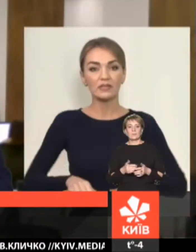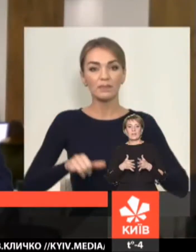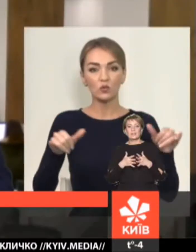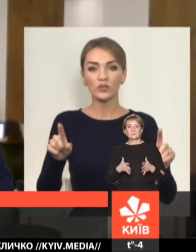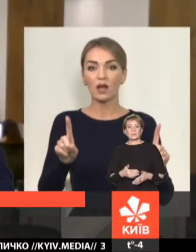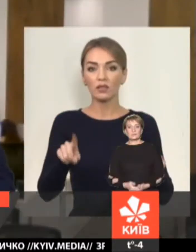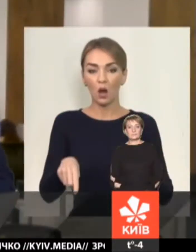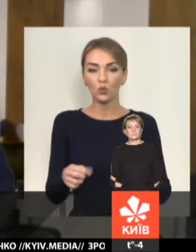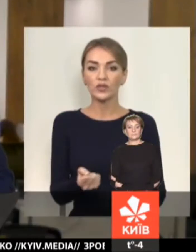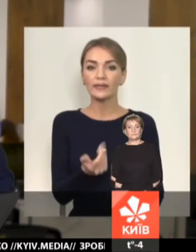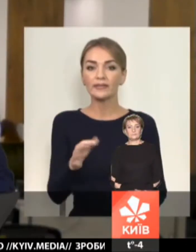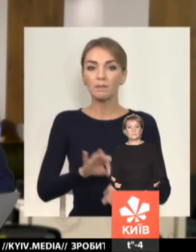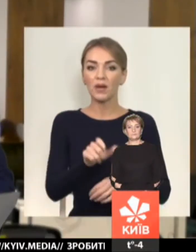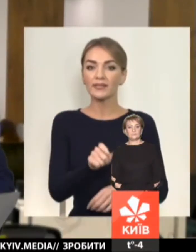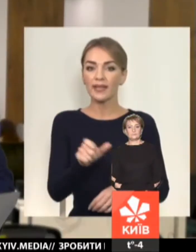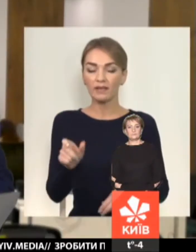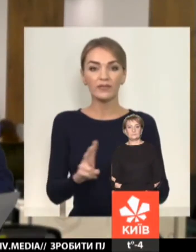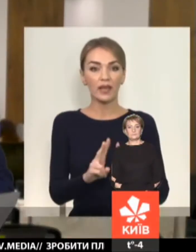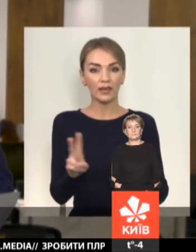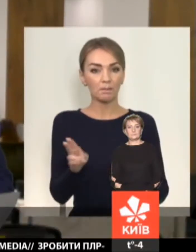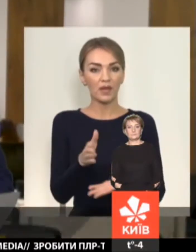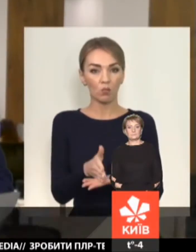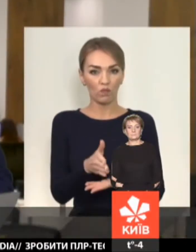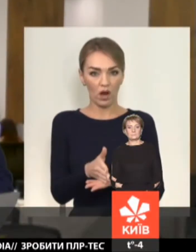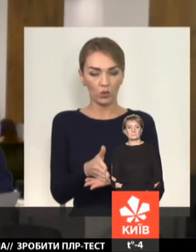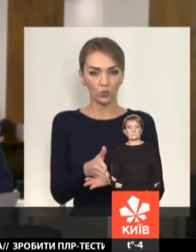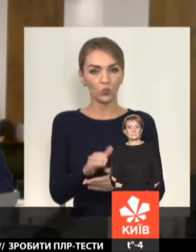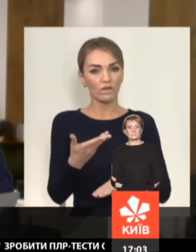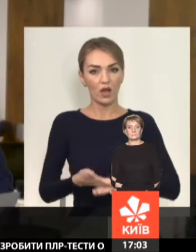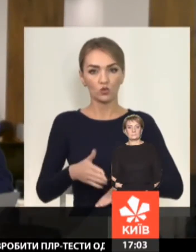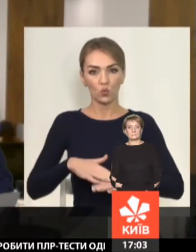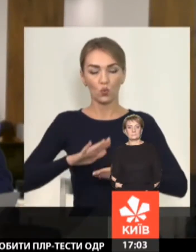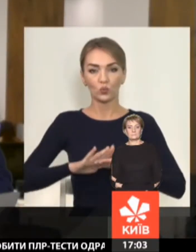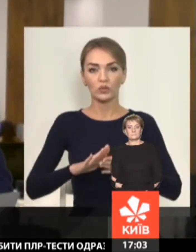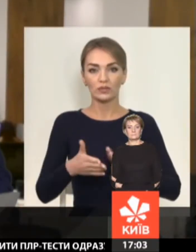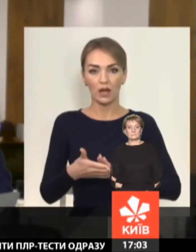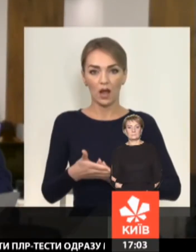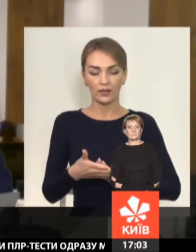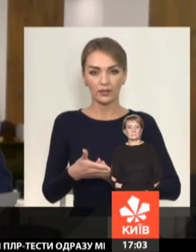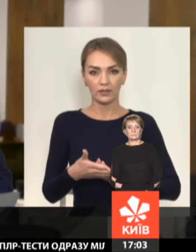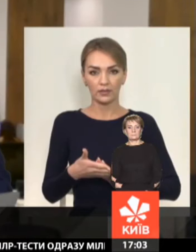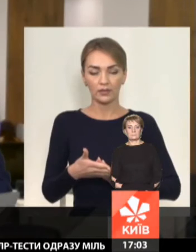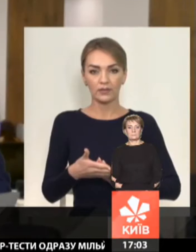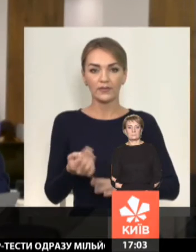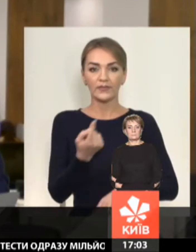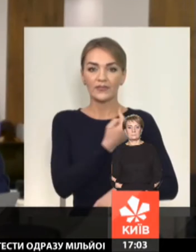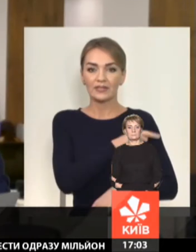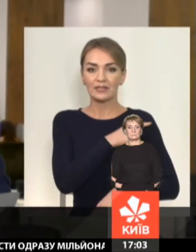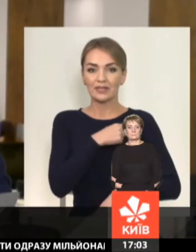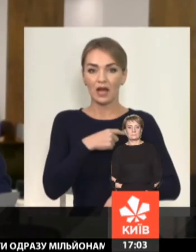Збільшується також кількість пацієнтів, які перебувають у важкому стані. В